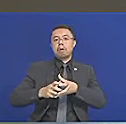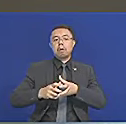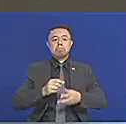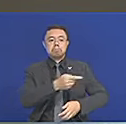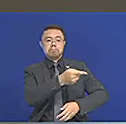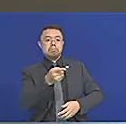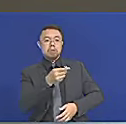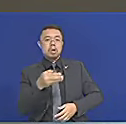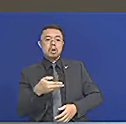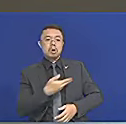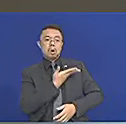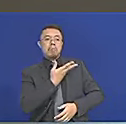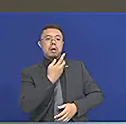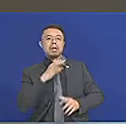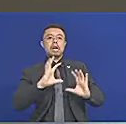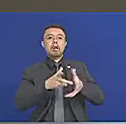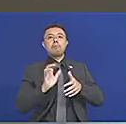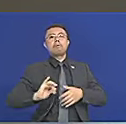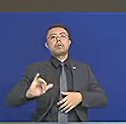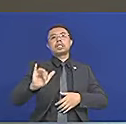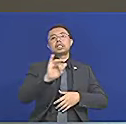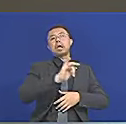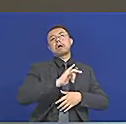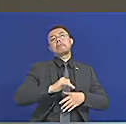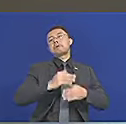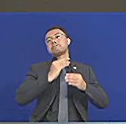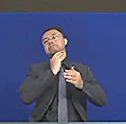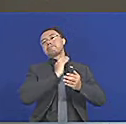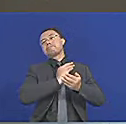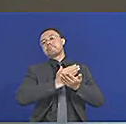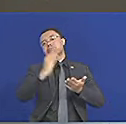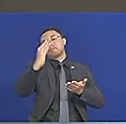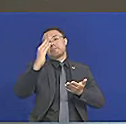mengorbankan kepentingan bersama.